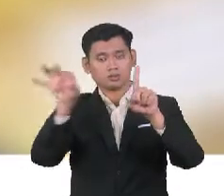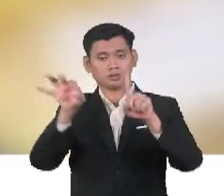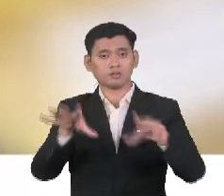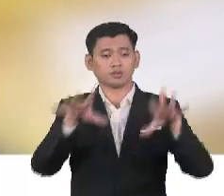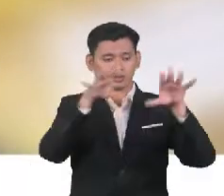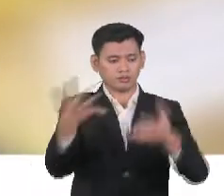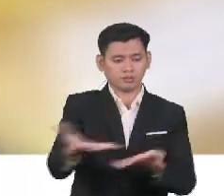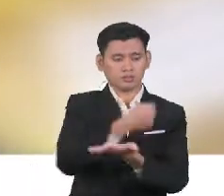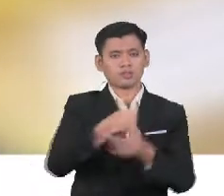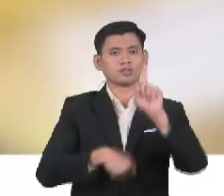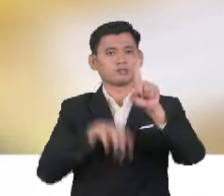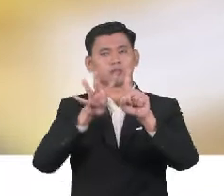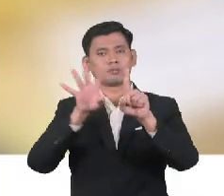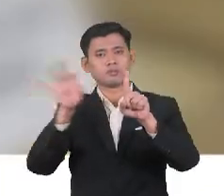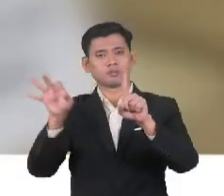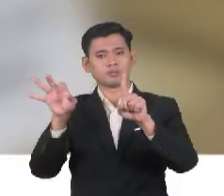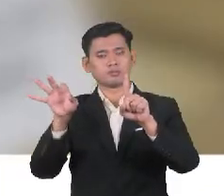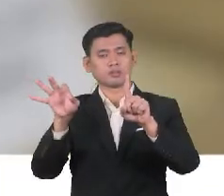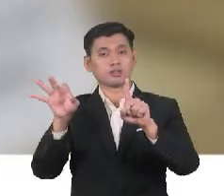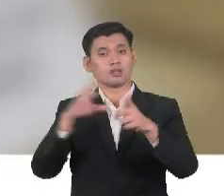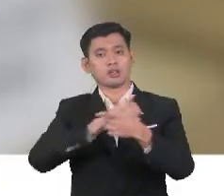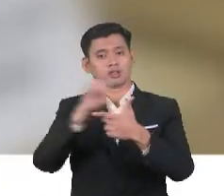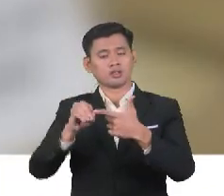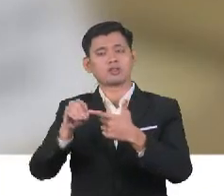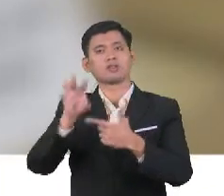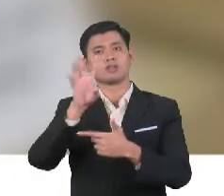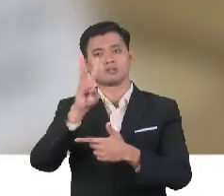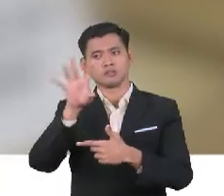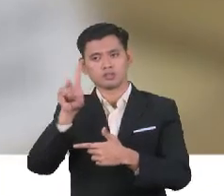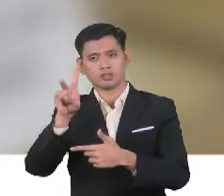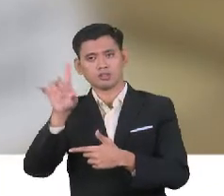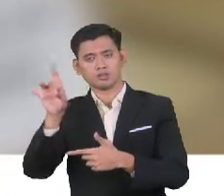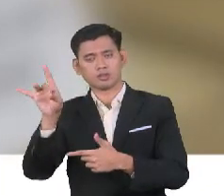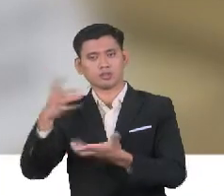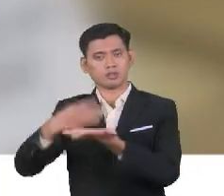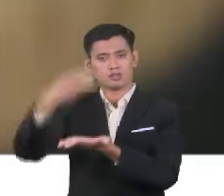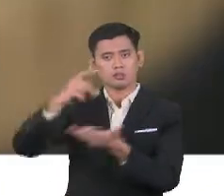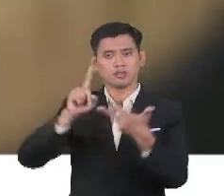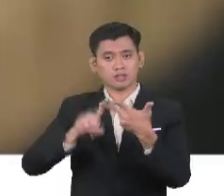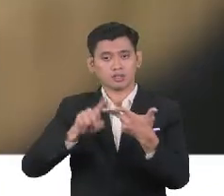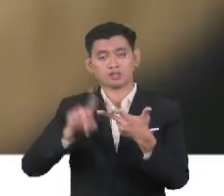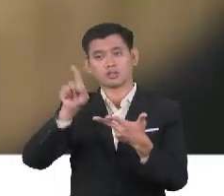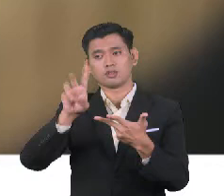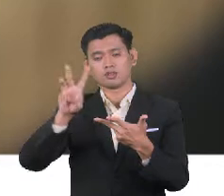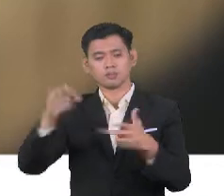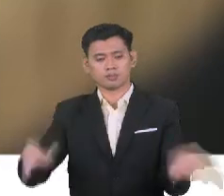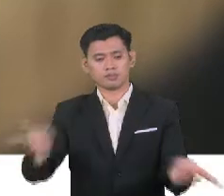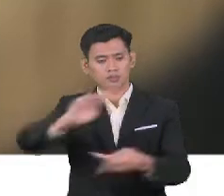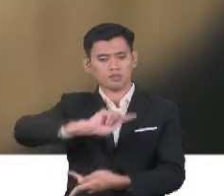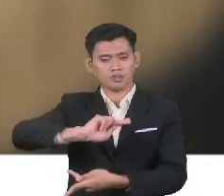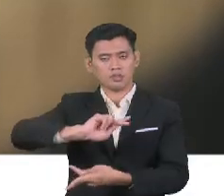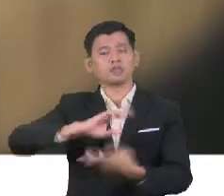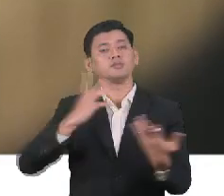polis merampas 149 karton atau 6,168 tin dan 146 kotak dan